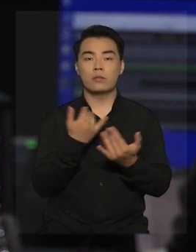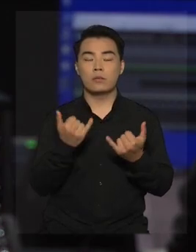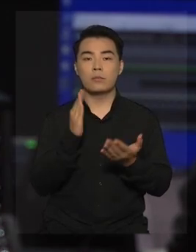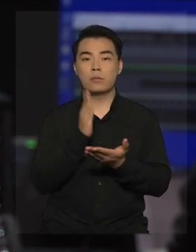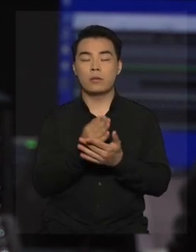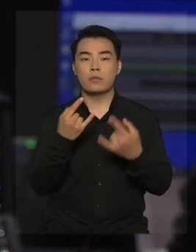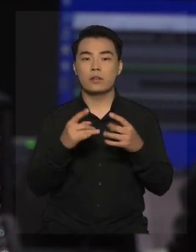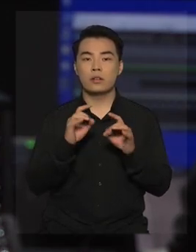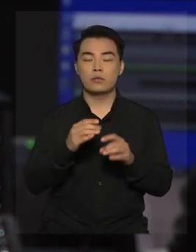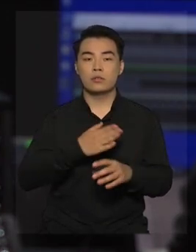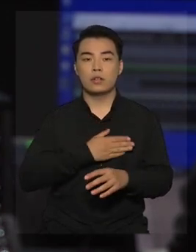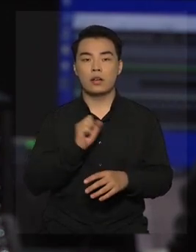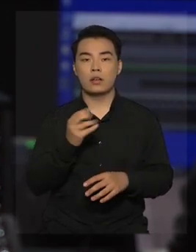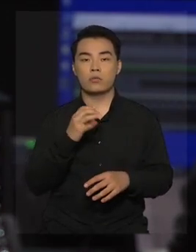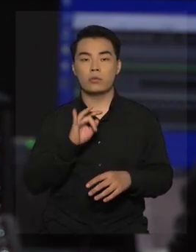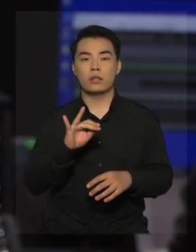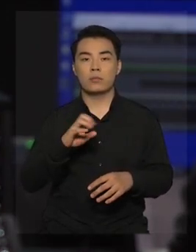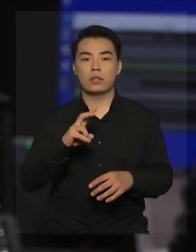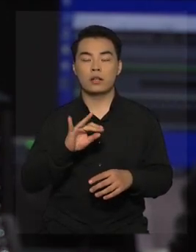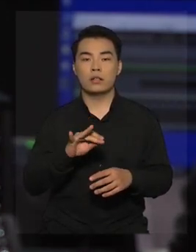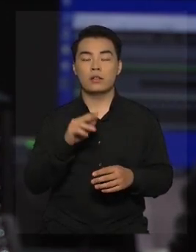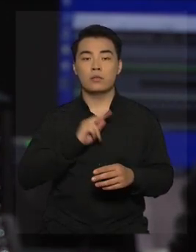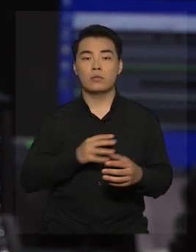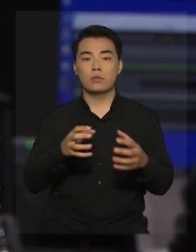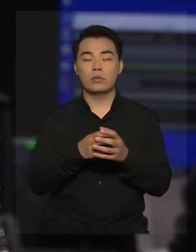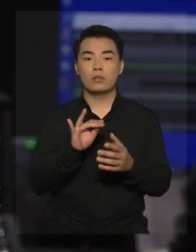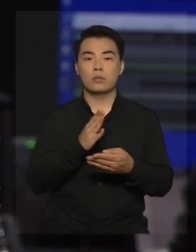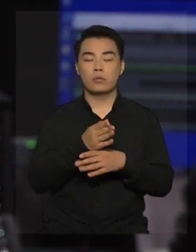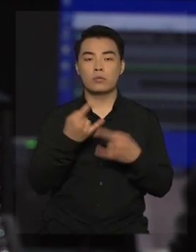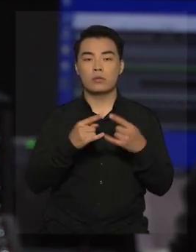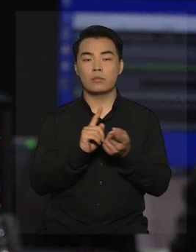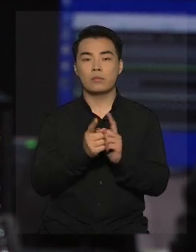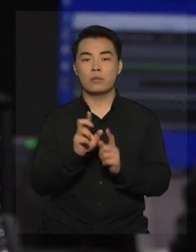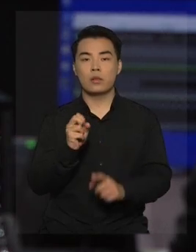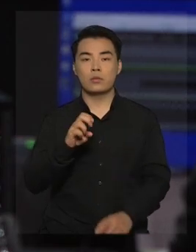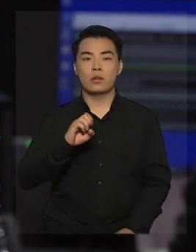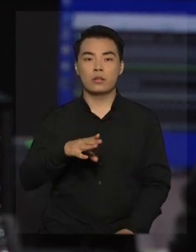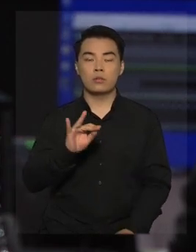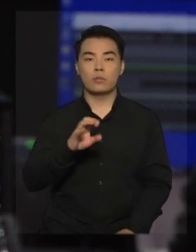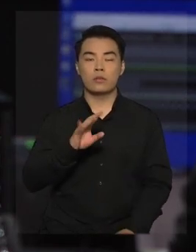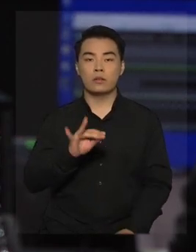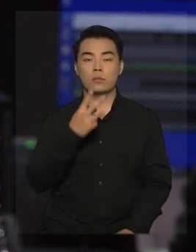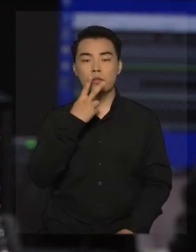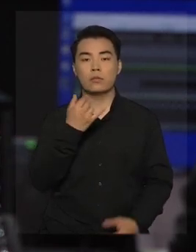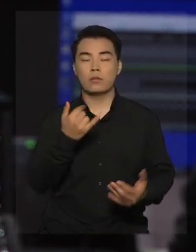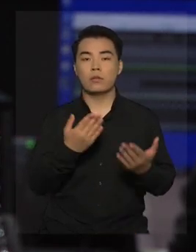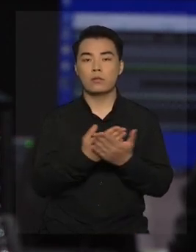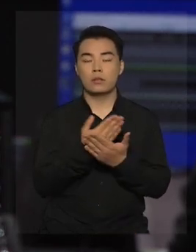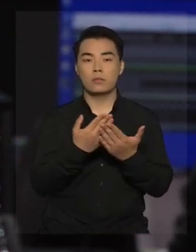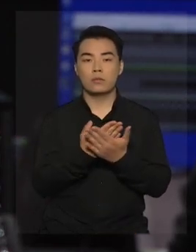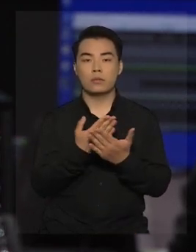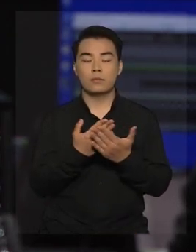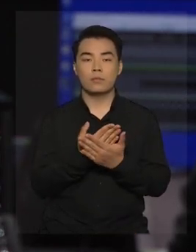прямом эфире расскажу вам я, Айнур Мангали, наши корреспонденты и гости в студии, сурдоперевод Багдаулета Кожбанова. И смотрите